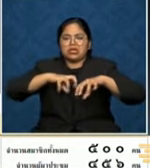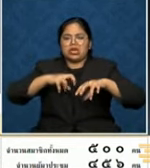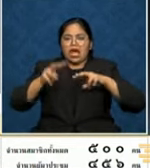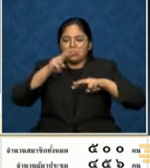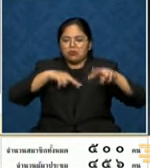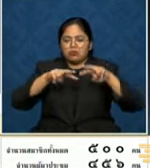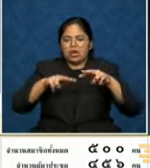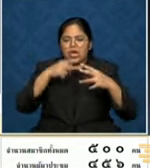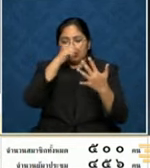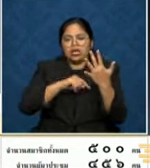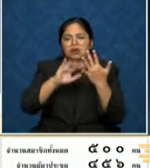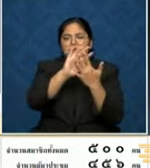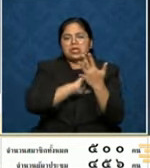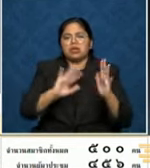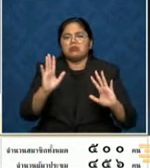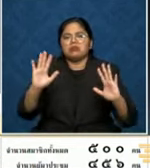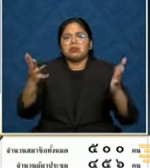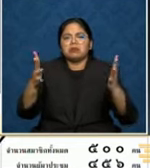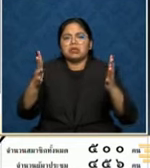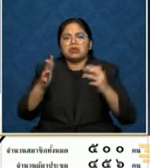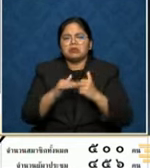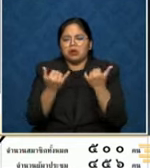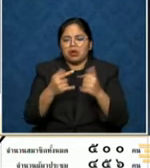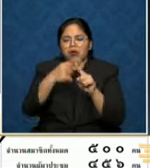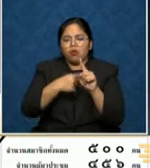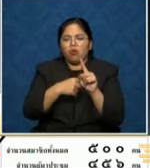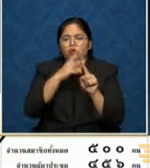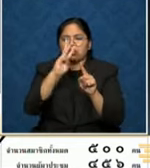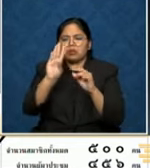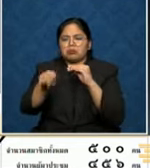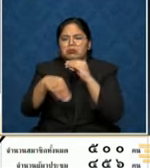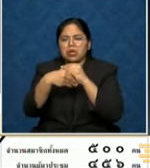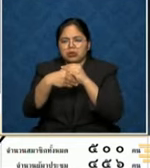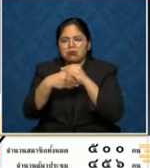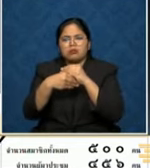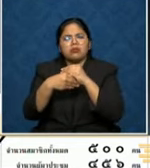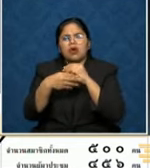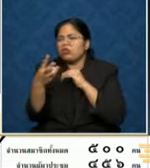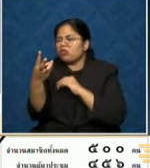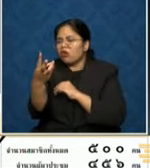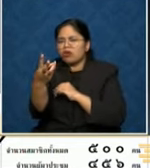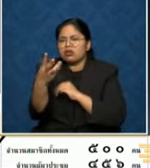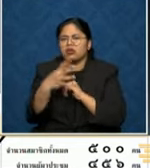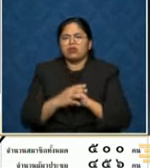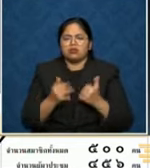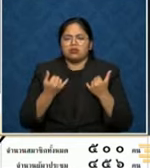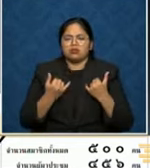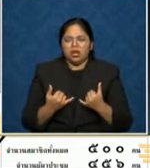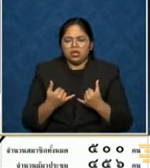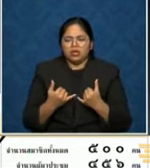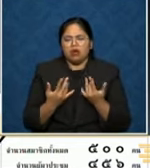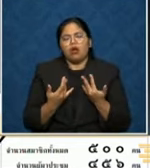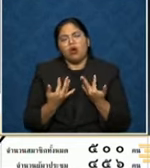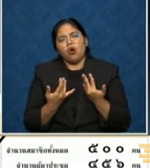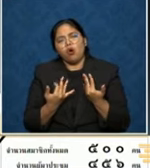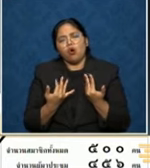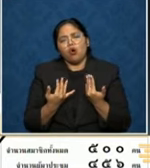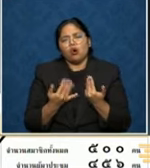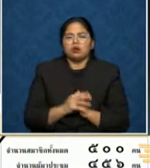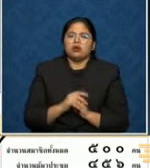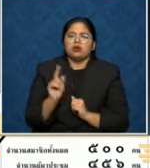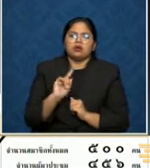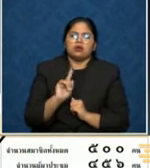ะคะผลงานรอบ6เดือนถึงมีสิ่งที่มันเพิ่มเติมขึ้นมาน้อยมากเหลือเกินและสิ่งที่เราเฝ้ารอคือเรื่องของการที่จะ